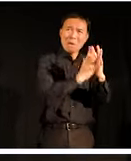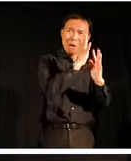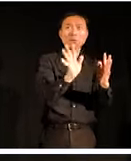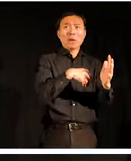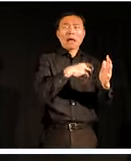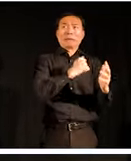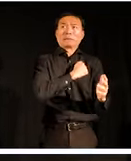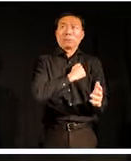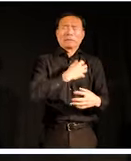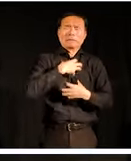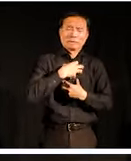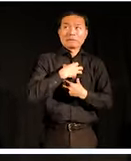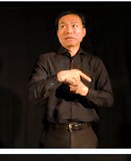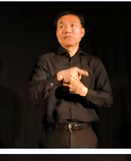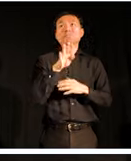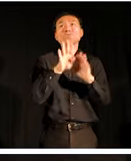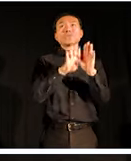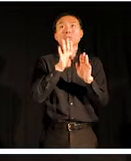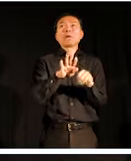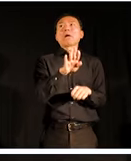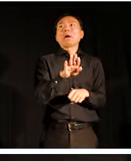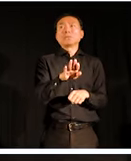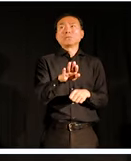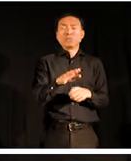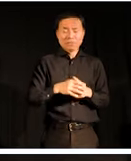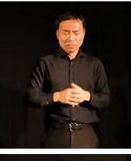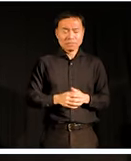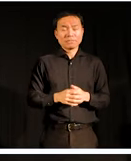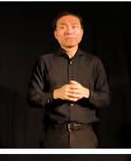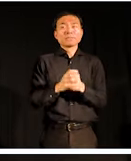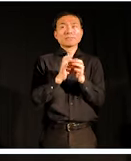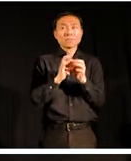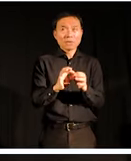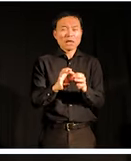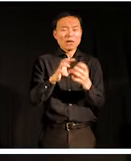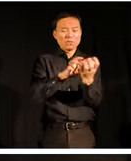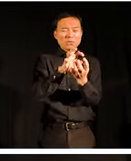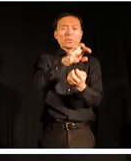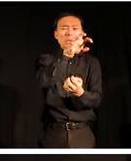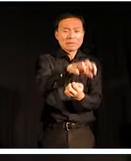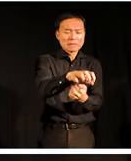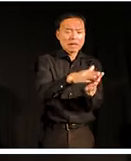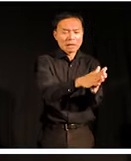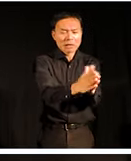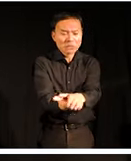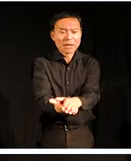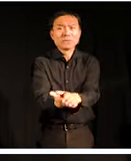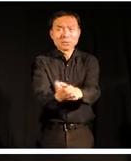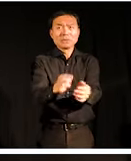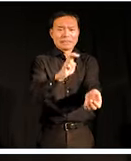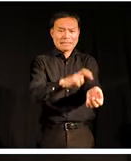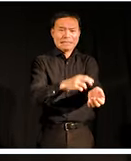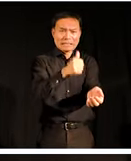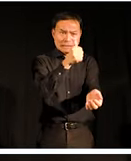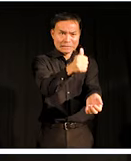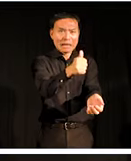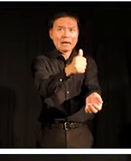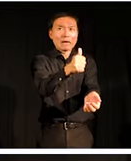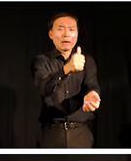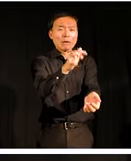の安全が脅かされる状況があるんですねなのでもう特にこう紛争しでなくなってる同じようなあの維新を見る